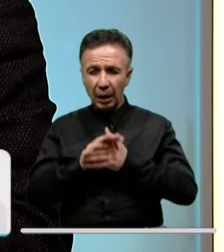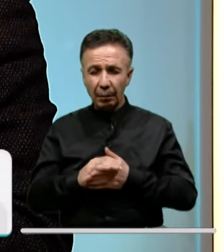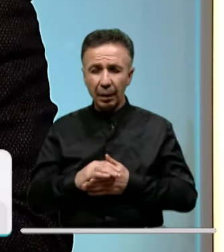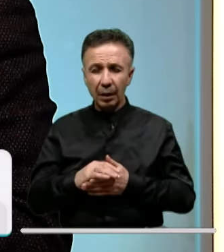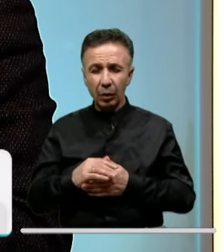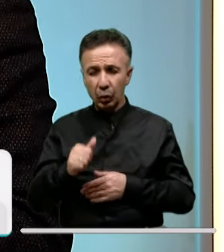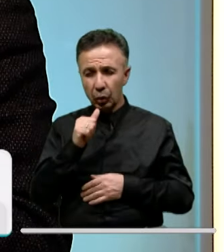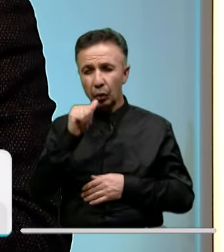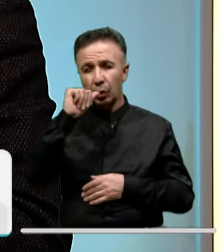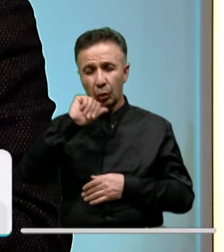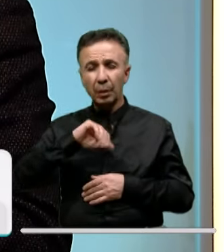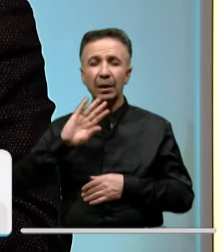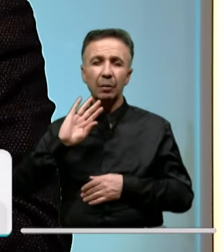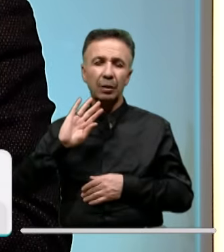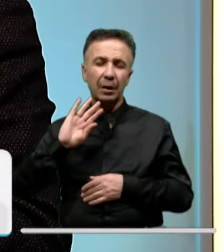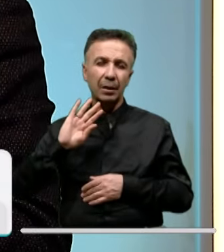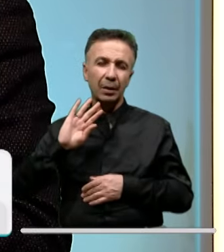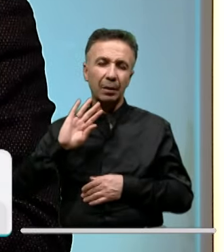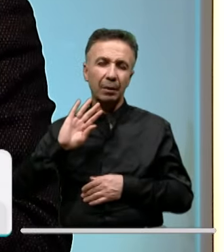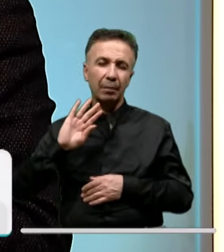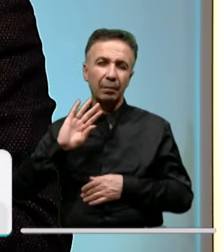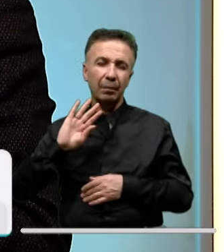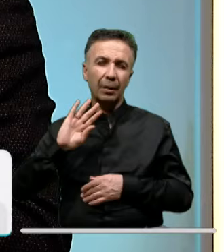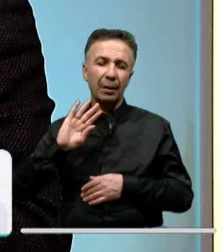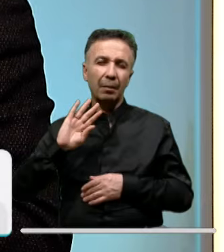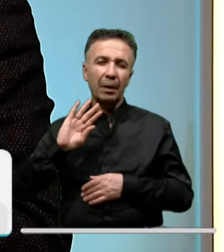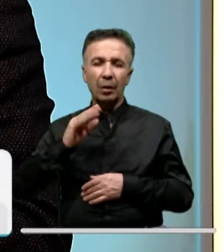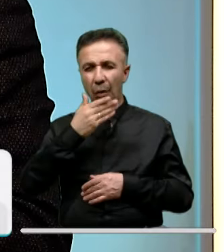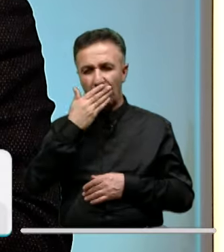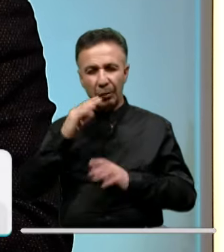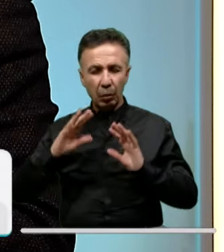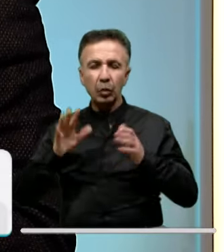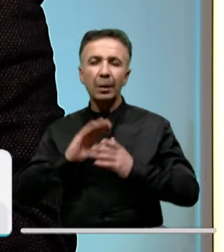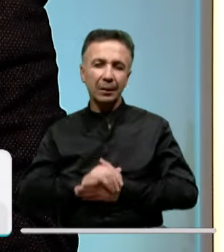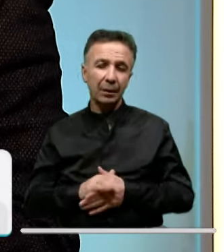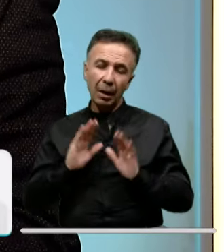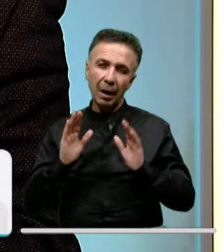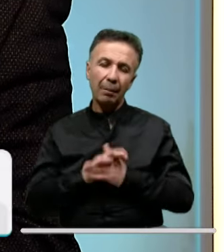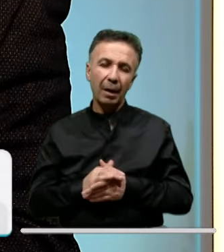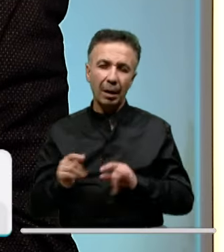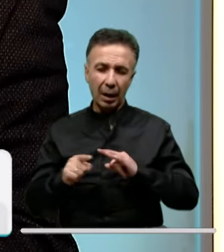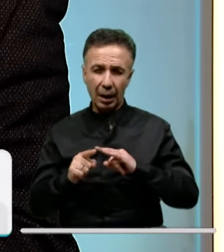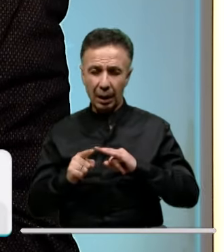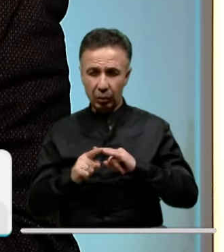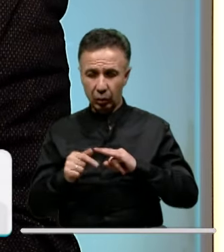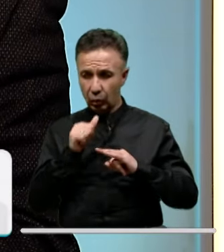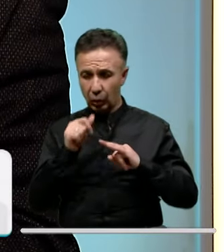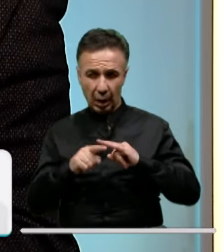Yutmadığımız sürece yani boğazdan aşağı bir şey gitmediği sürece oruca zarar gelmez. Ama havuza girmek